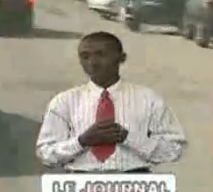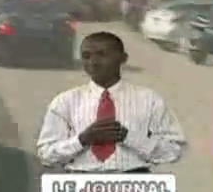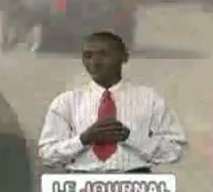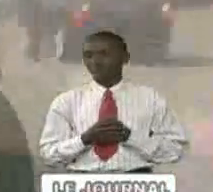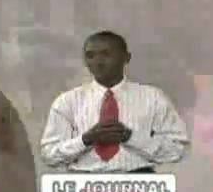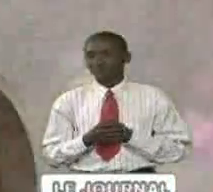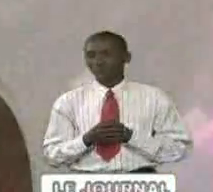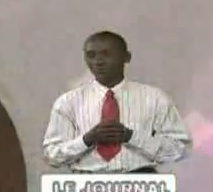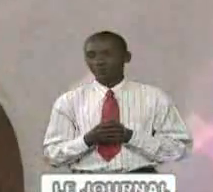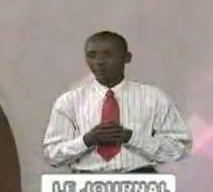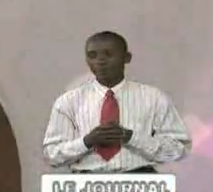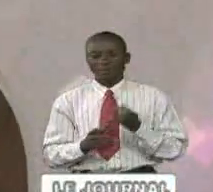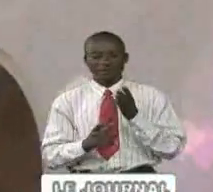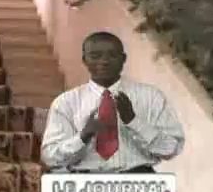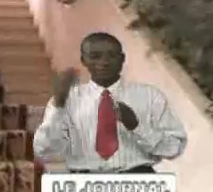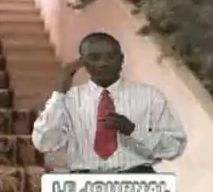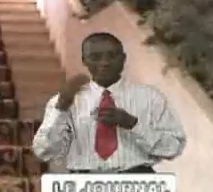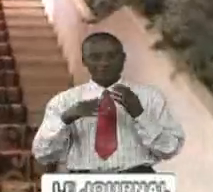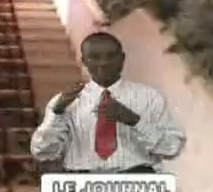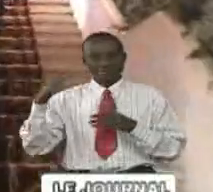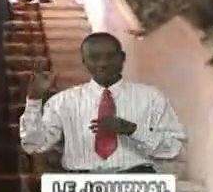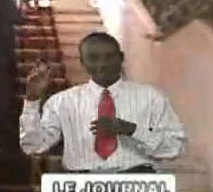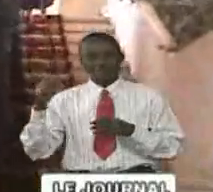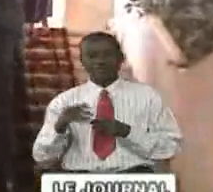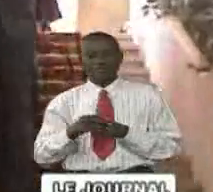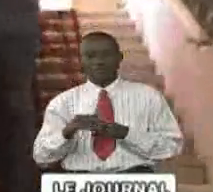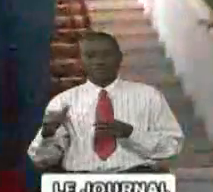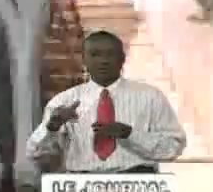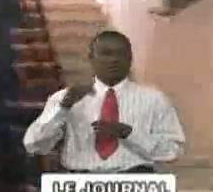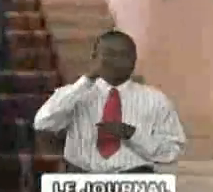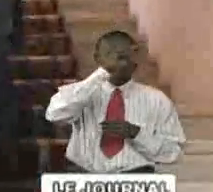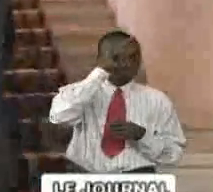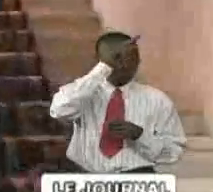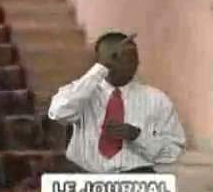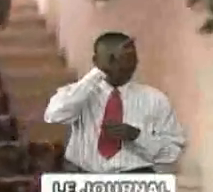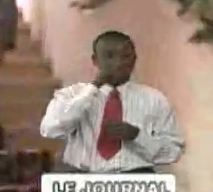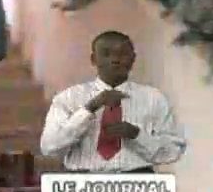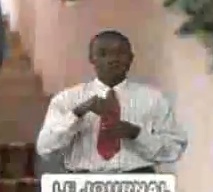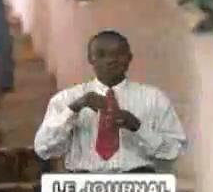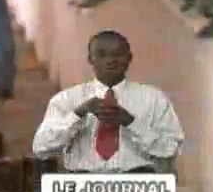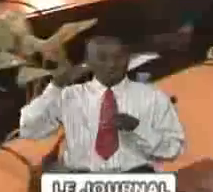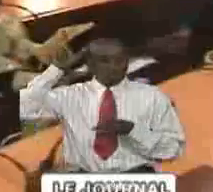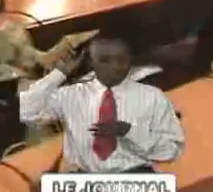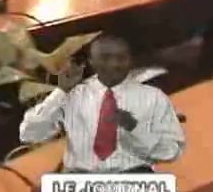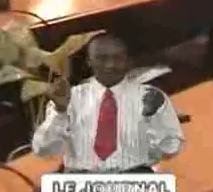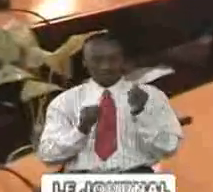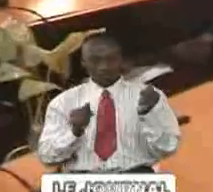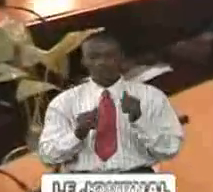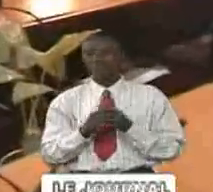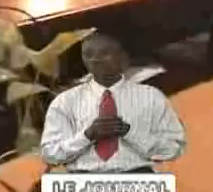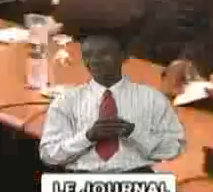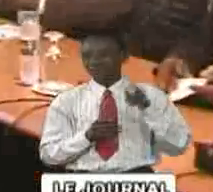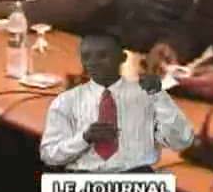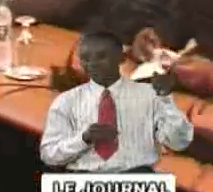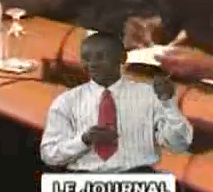Affaires étrangères, Maître Célestin Tundaya Kassende, vient d'effectuer le déplacement de Luanda, reçu par le ministre angolais des Relations extérieures, Manuel Domingos